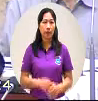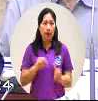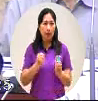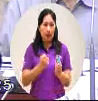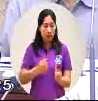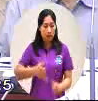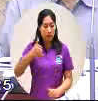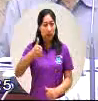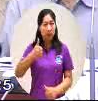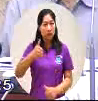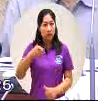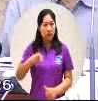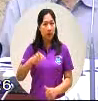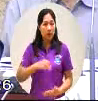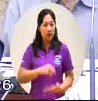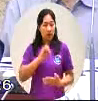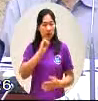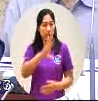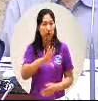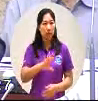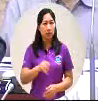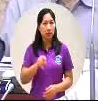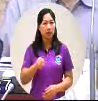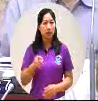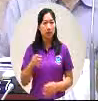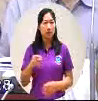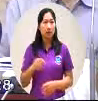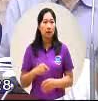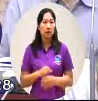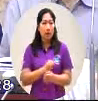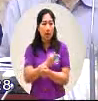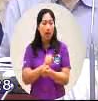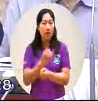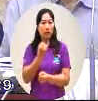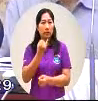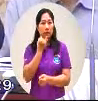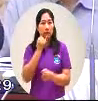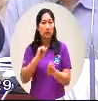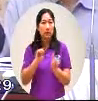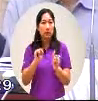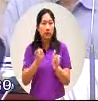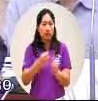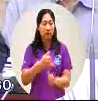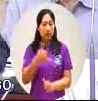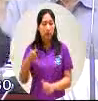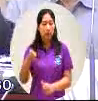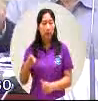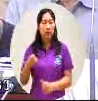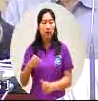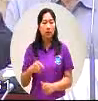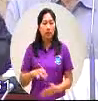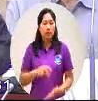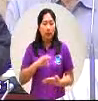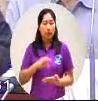就柯议员他原来讲的那个成本，我们认为是可以做得到，所以我们